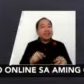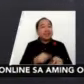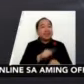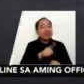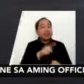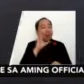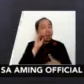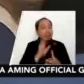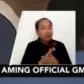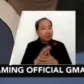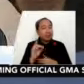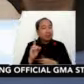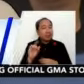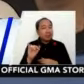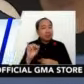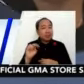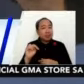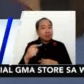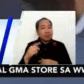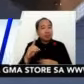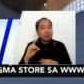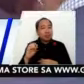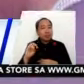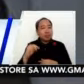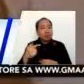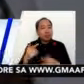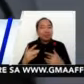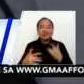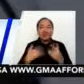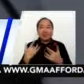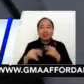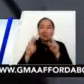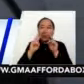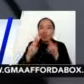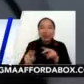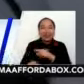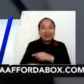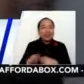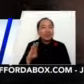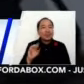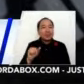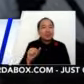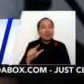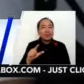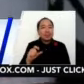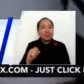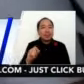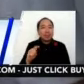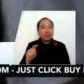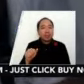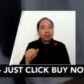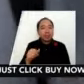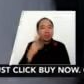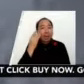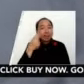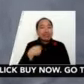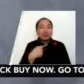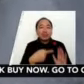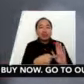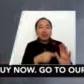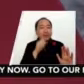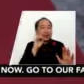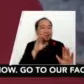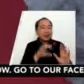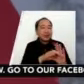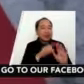Dantes, excited nang mapanood ang Balota. Kasi pinapakita ko sa kayo mga pictures behind the scenes eh. So na-excite din